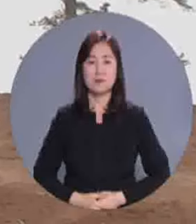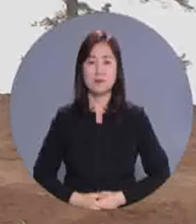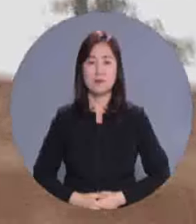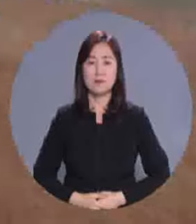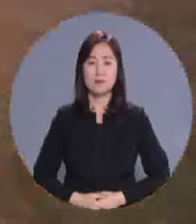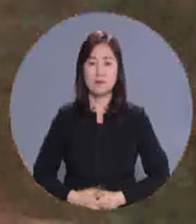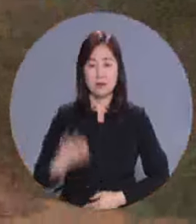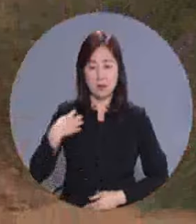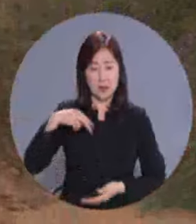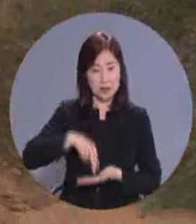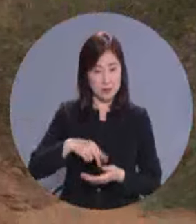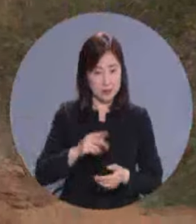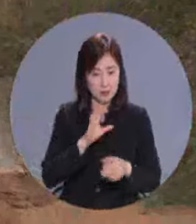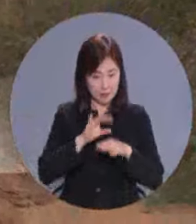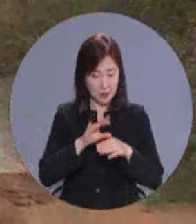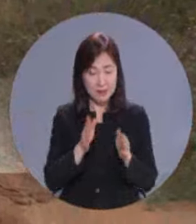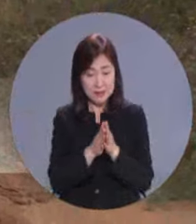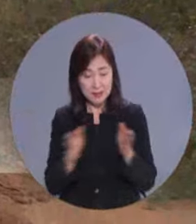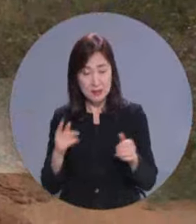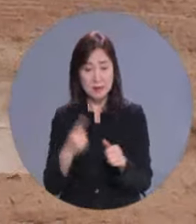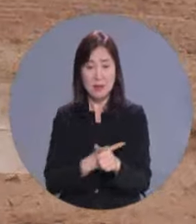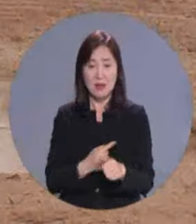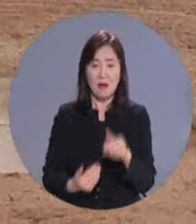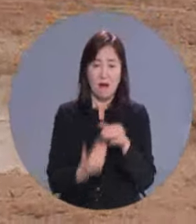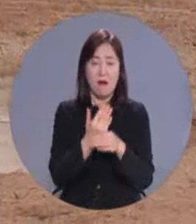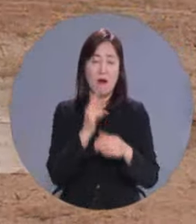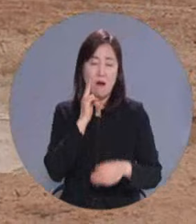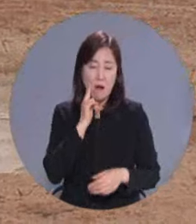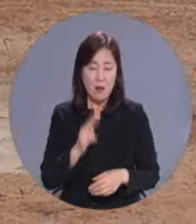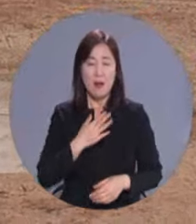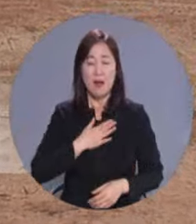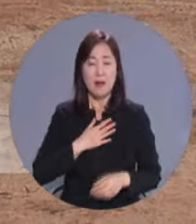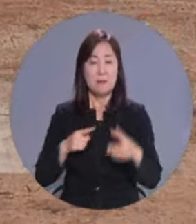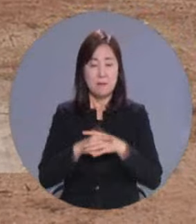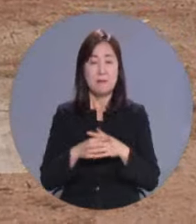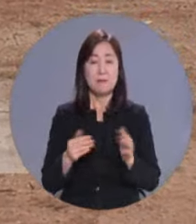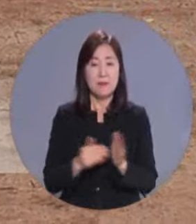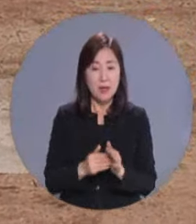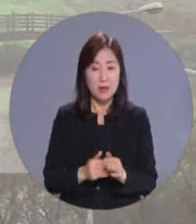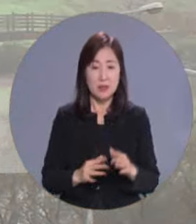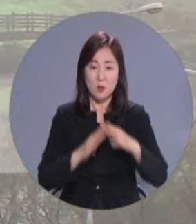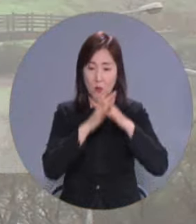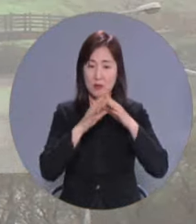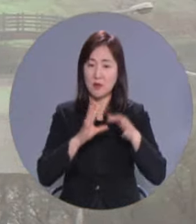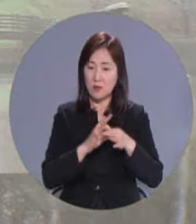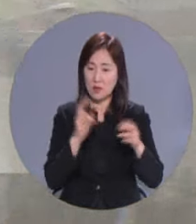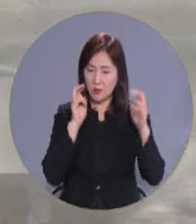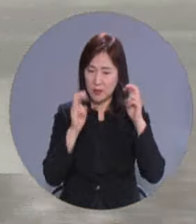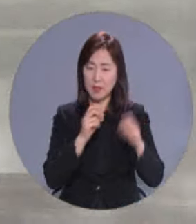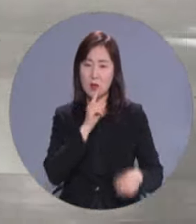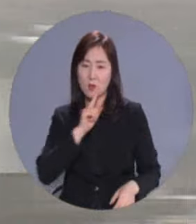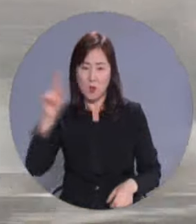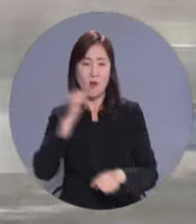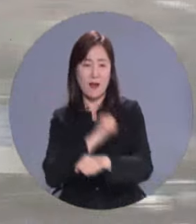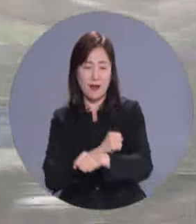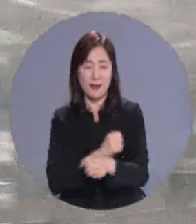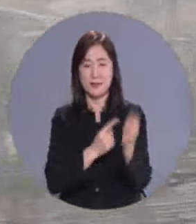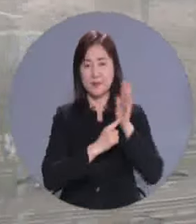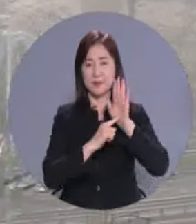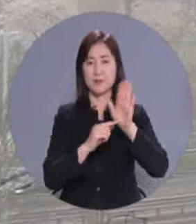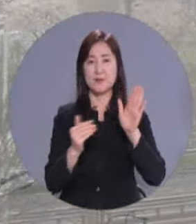구청은 취재가 시작되자 그제서야 사건의 심각성을 알게 됐다며이 공사와 관련된 업체를 형사 고발하겠다고